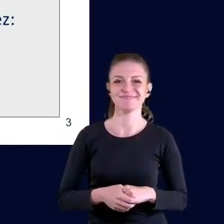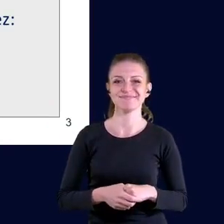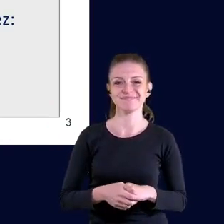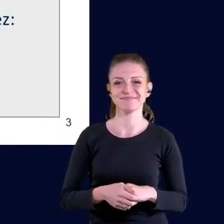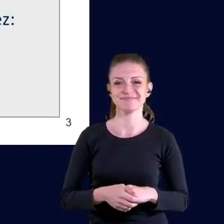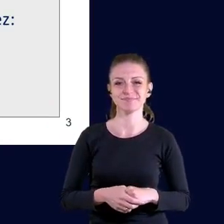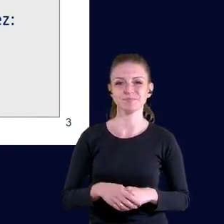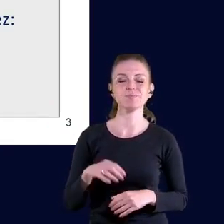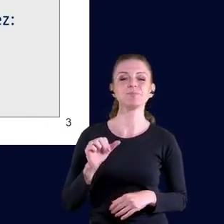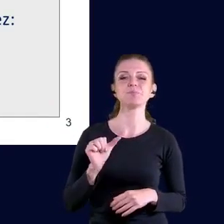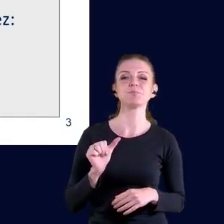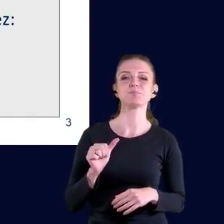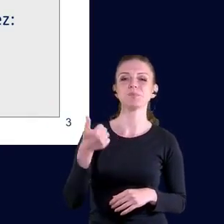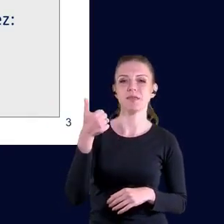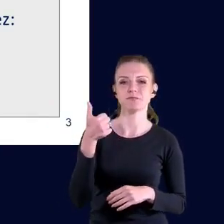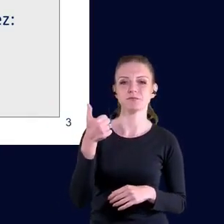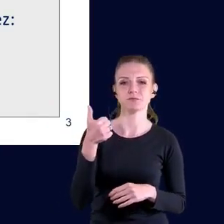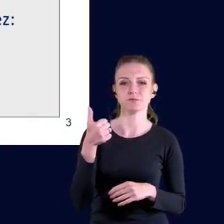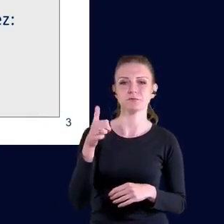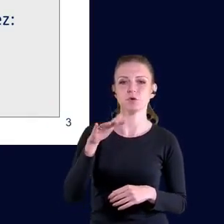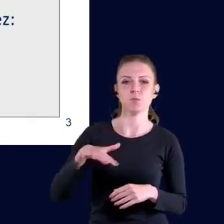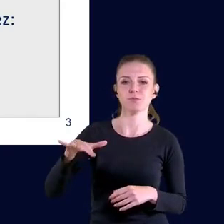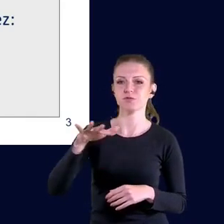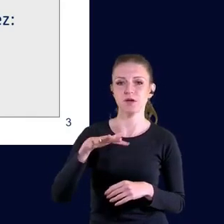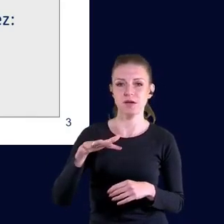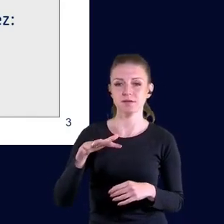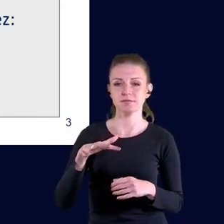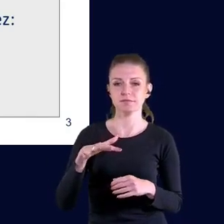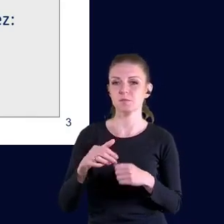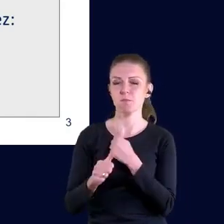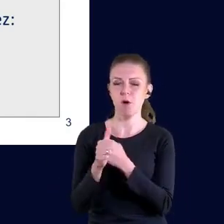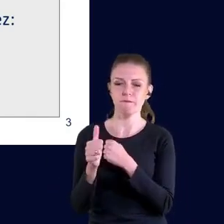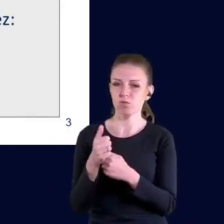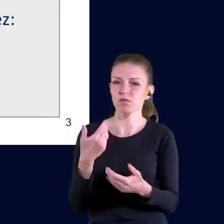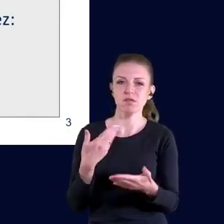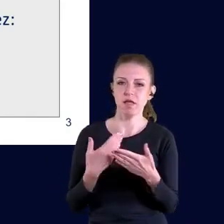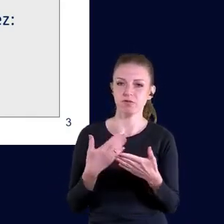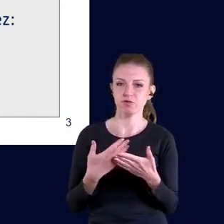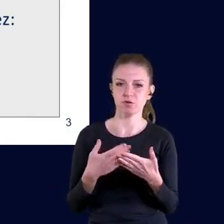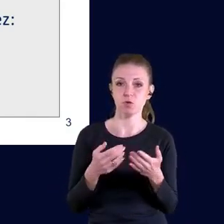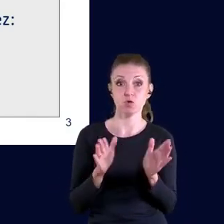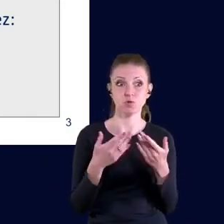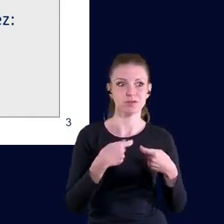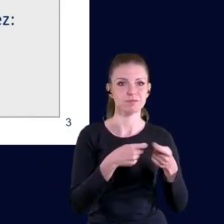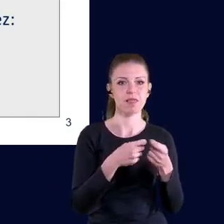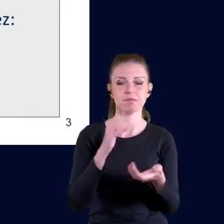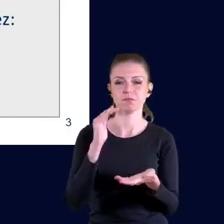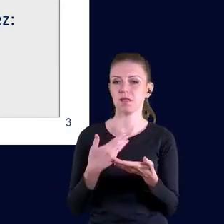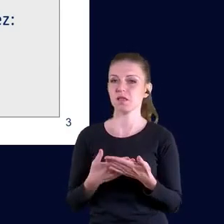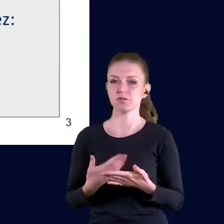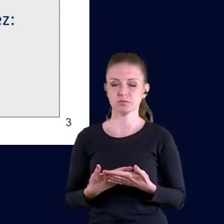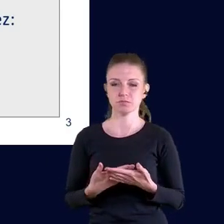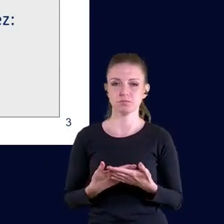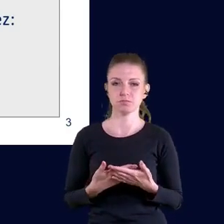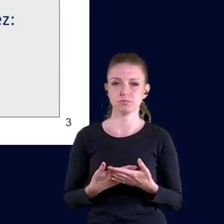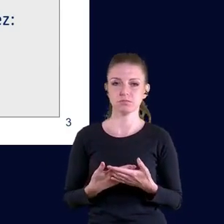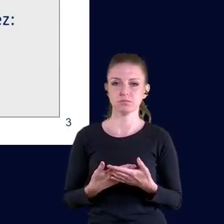pierwszym pierwszym z tych obszarów jest powodów do dla spadku jest Rywalizacja o